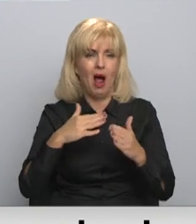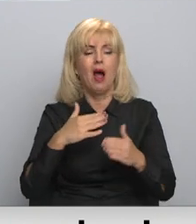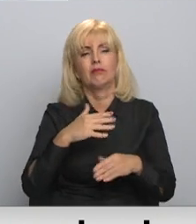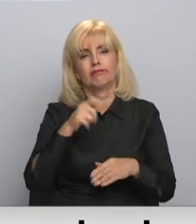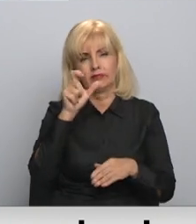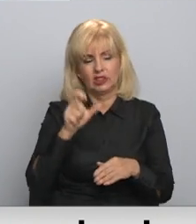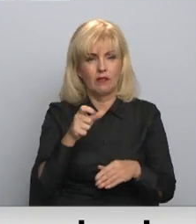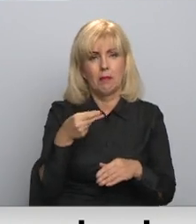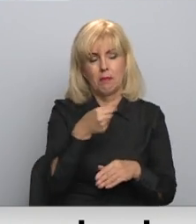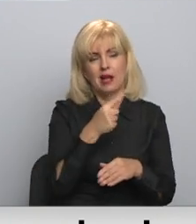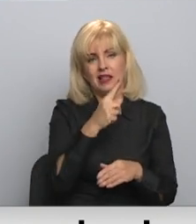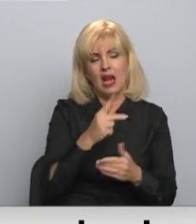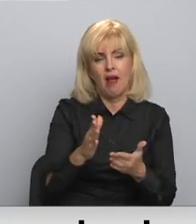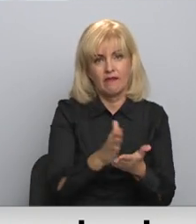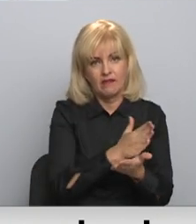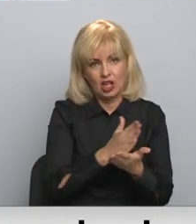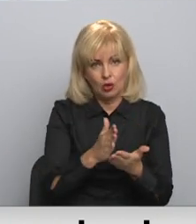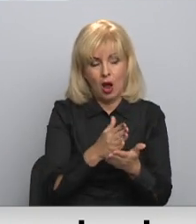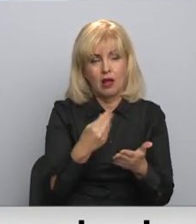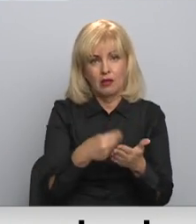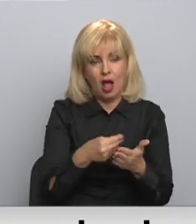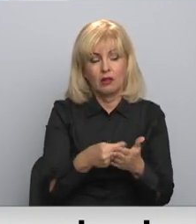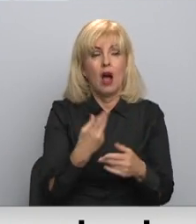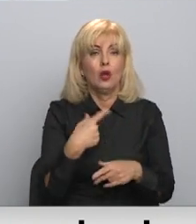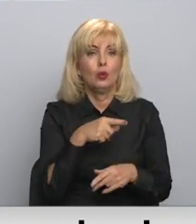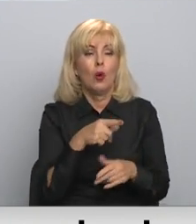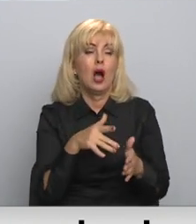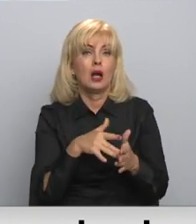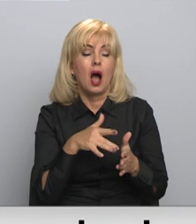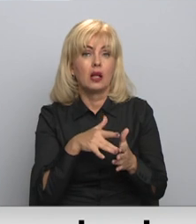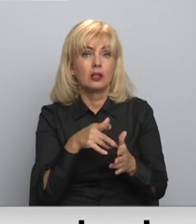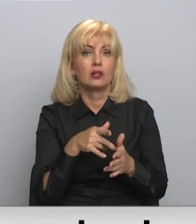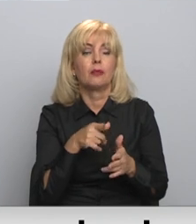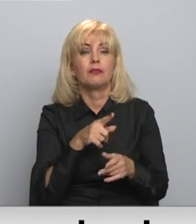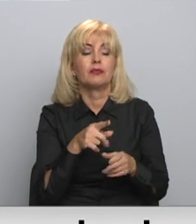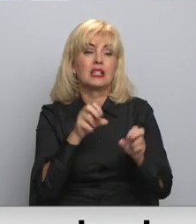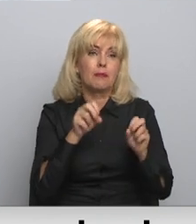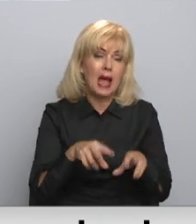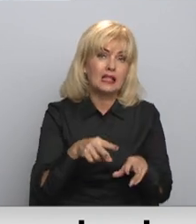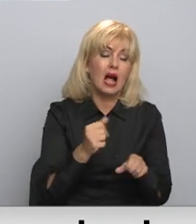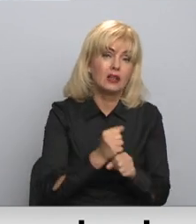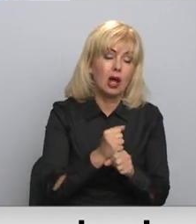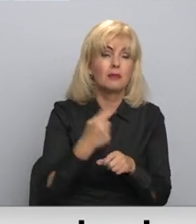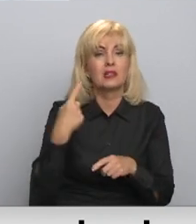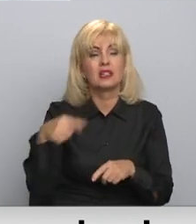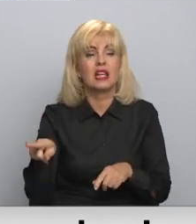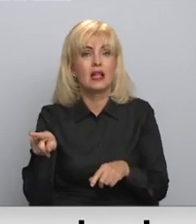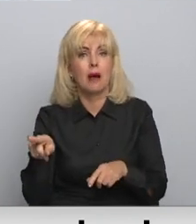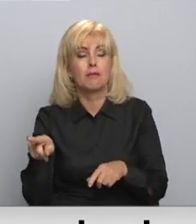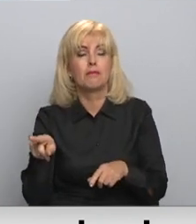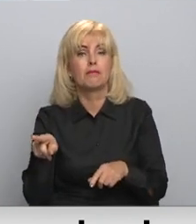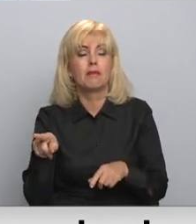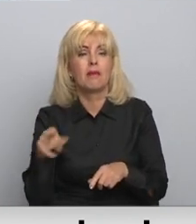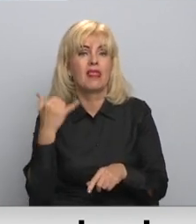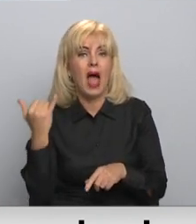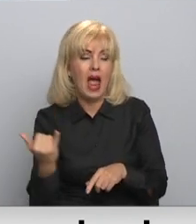maksā vidējo tarifu, nu, respektīvi, kāds ir apzinīgs, kāds to dara, citam tas absolūti neinteresē.